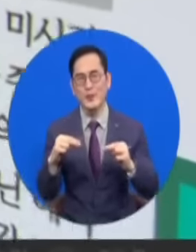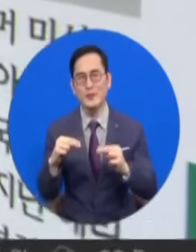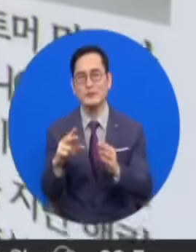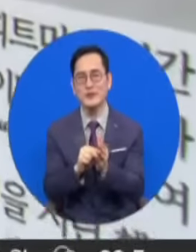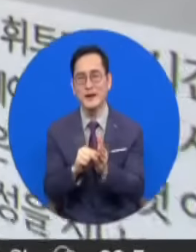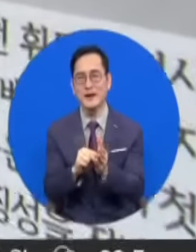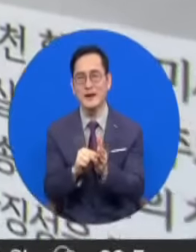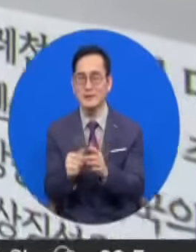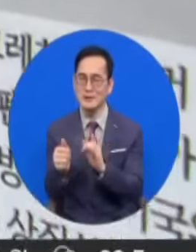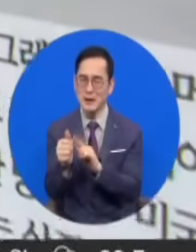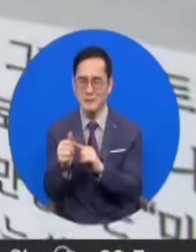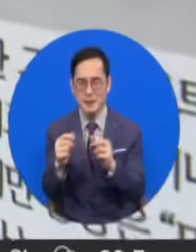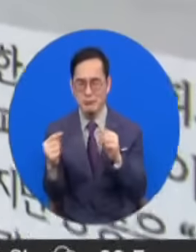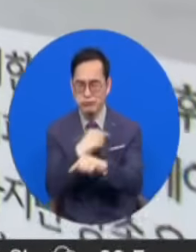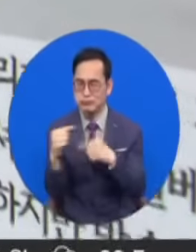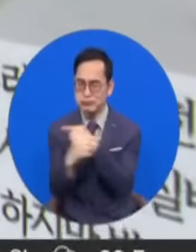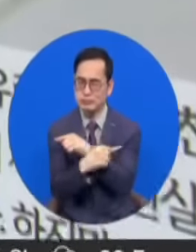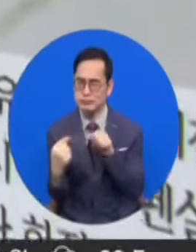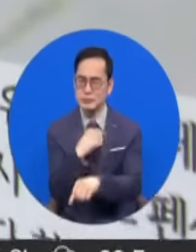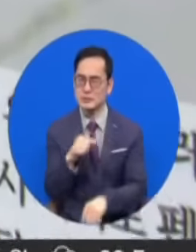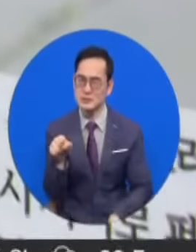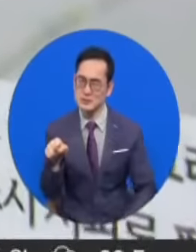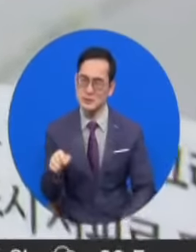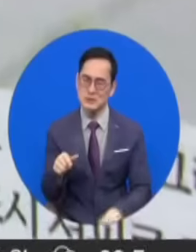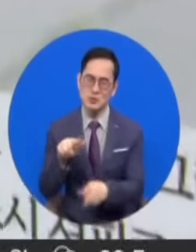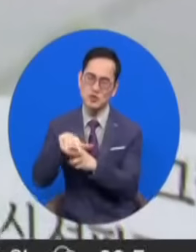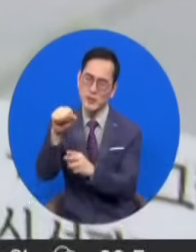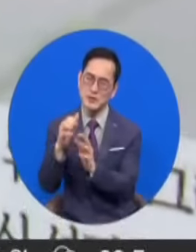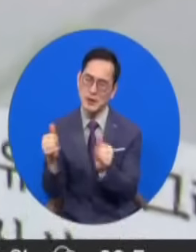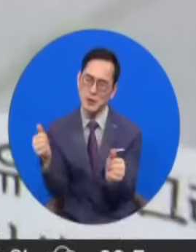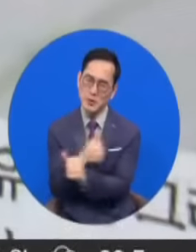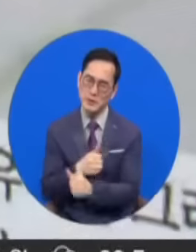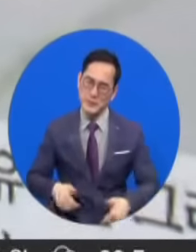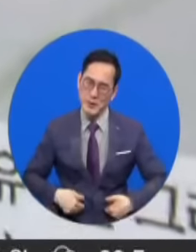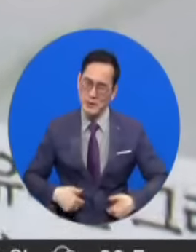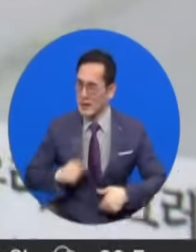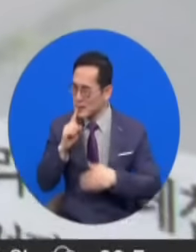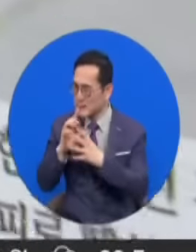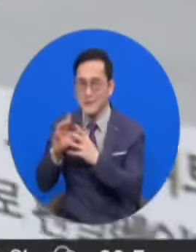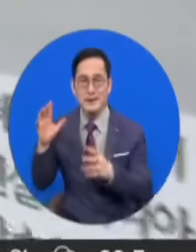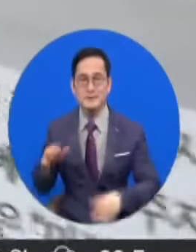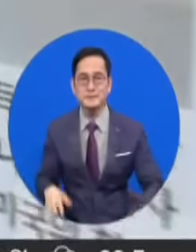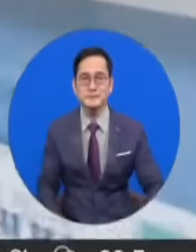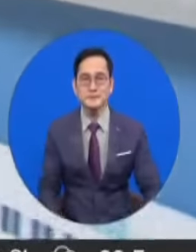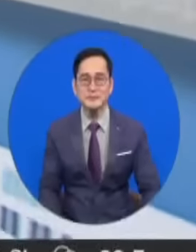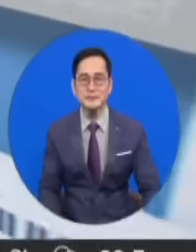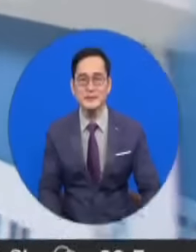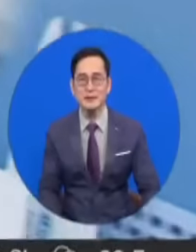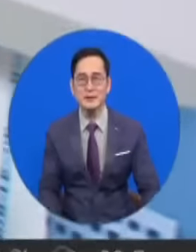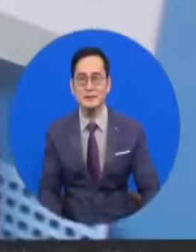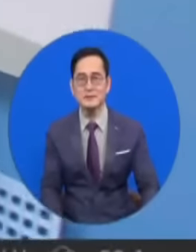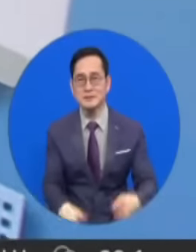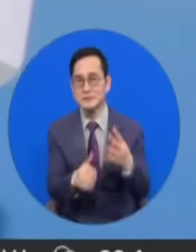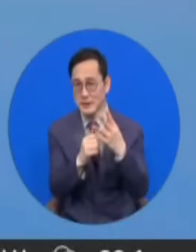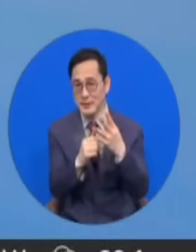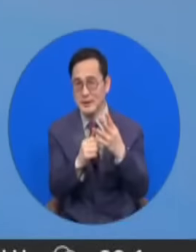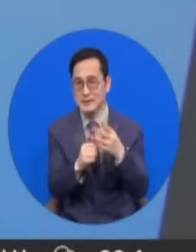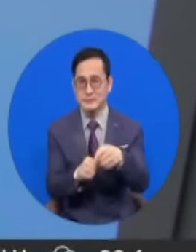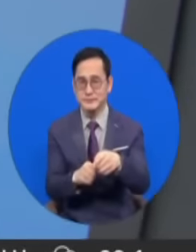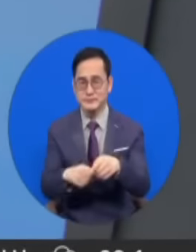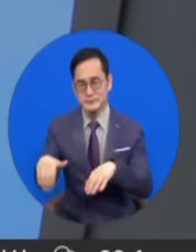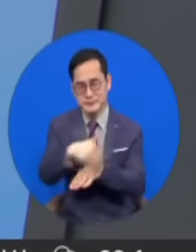바이든 후보를 교체해야 되는 거 아니냐, 미국 내에서도 이런 목소리가 상당히 높다고 합니다. 이어서 다음 키워드입니다. 네 번째 키워드는